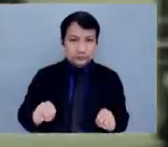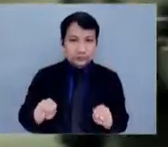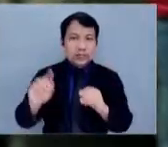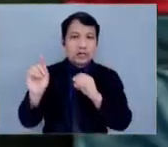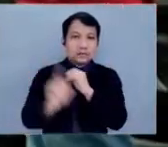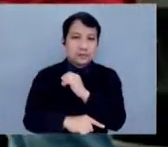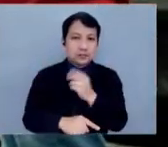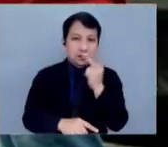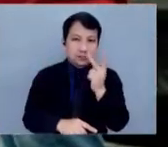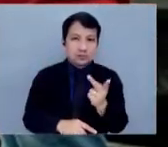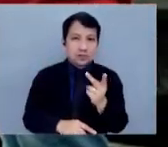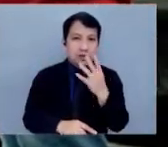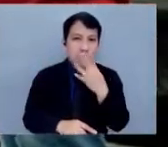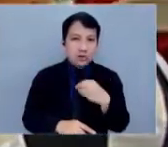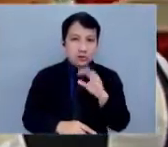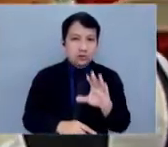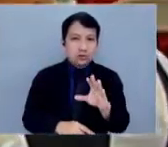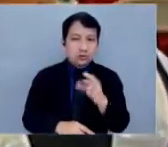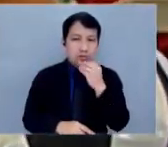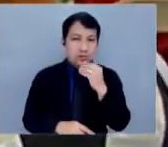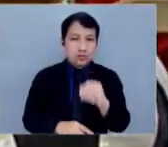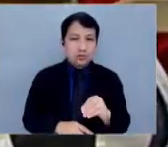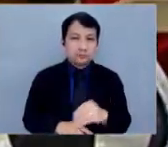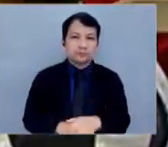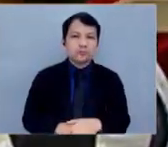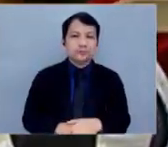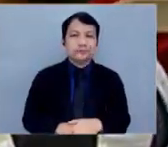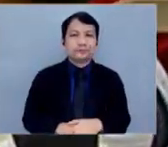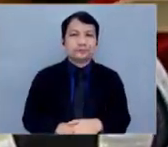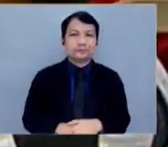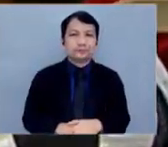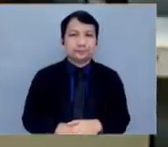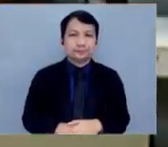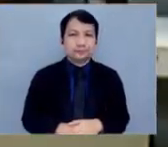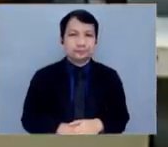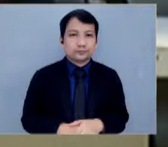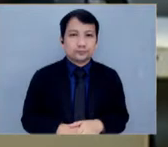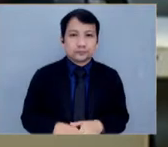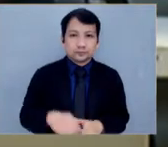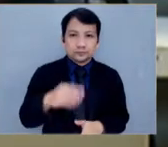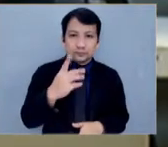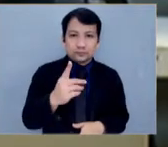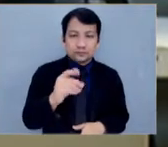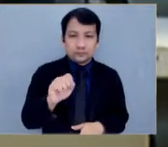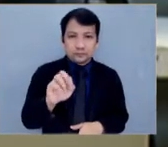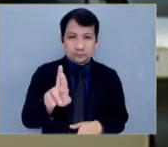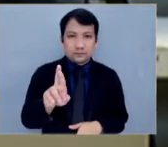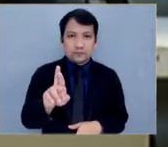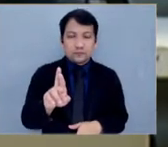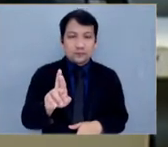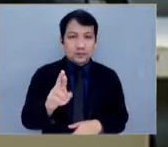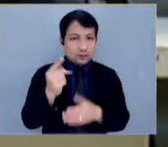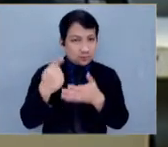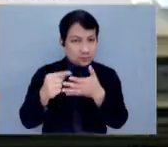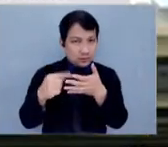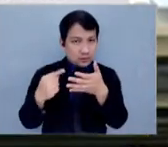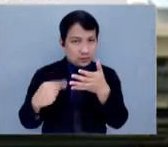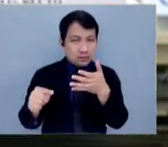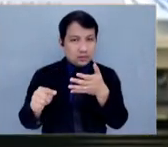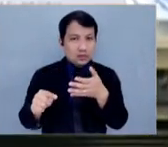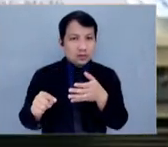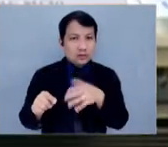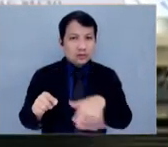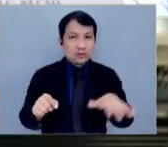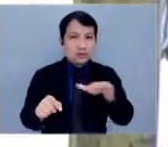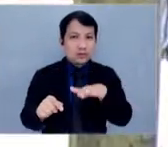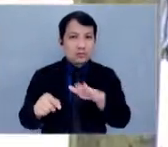mga lalabag sa kautosang yan. Kaya inatasan din ito ang Department of Transportation na busisiing maigi ang mga umiiral na